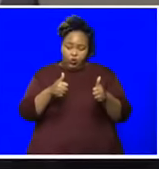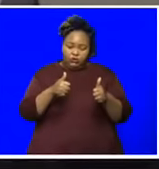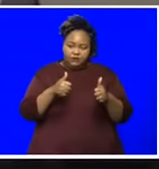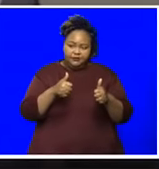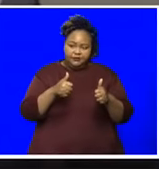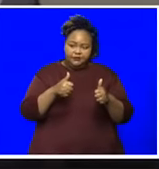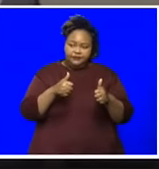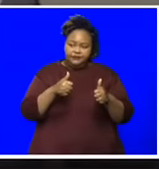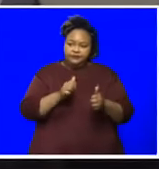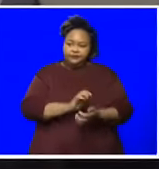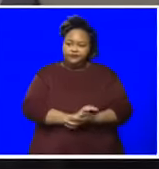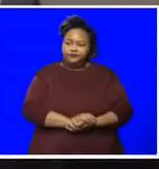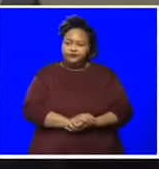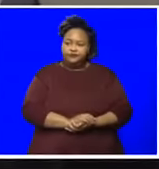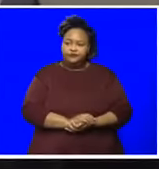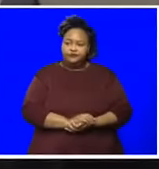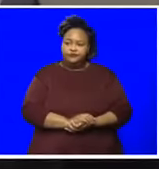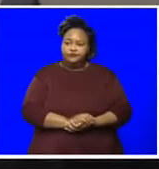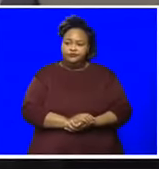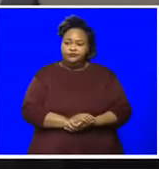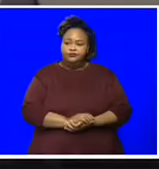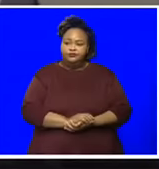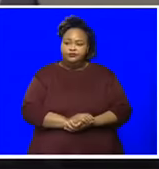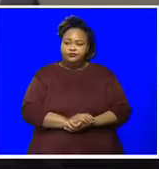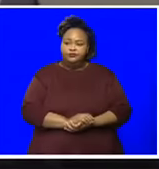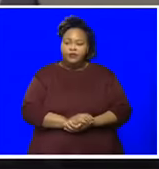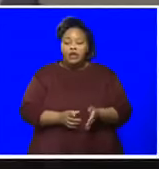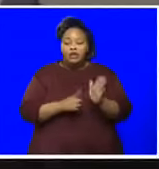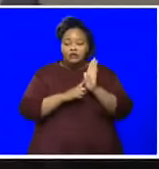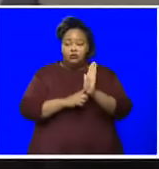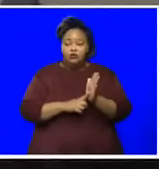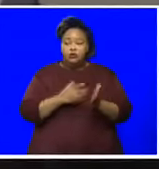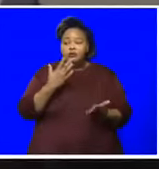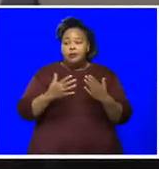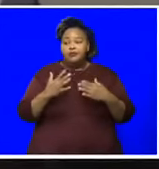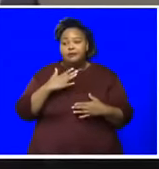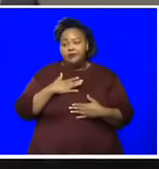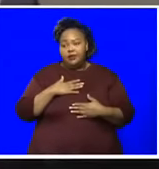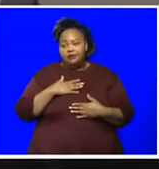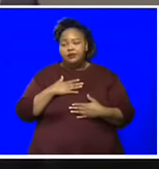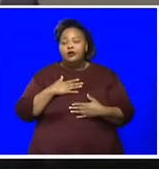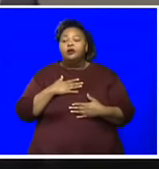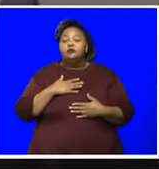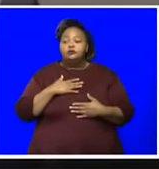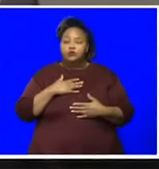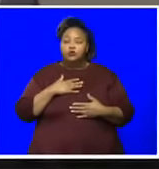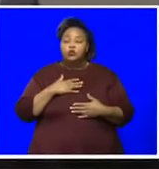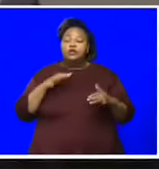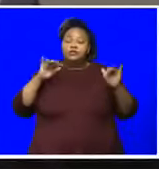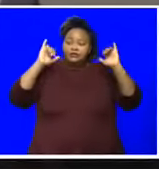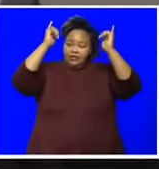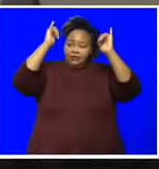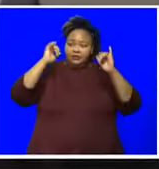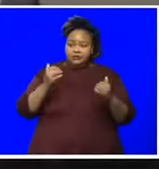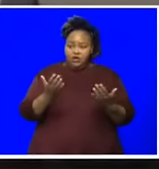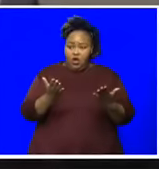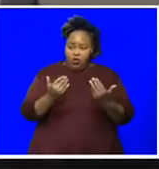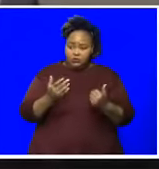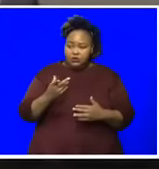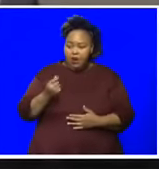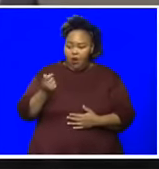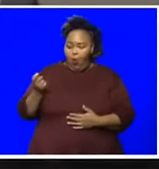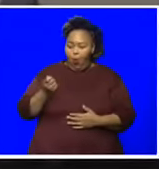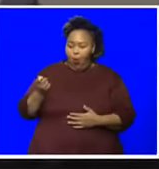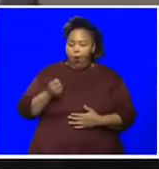11 nje nangabe mine ngathi ukuthi lang host event yami ngakha 100,000